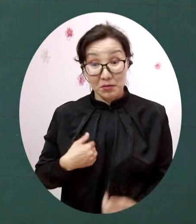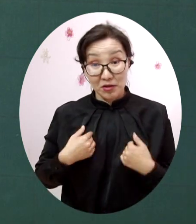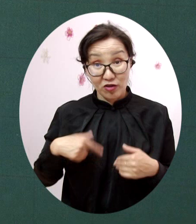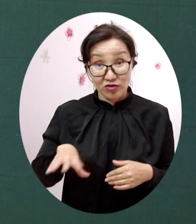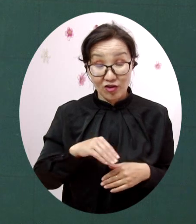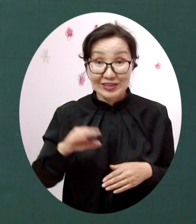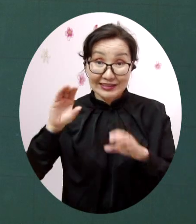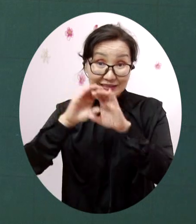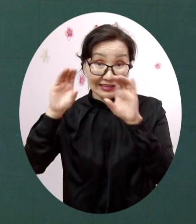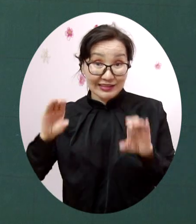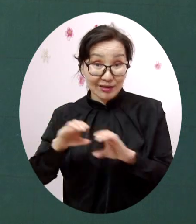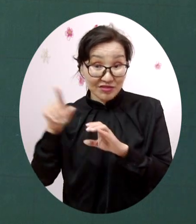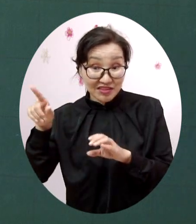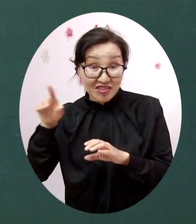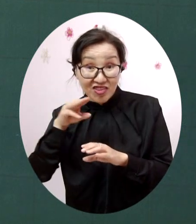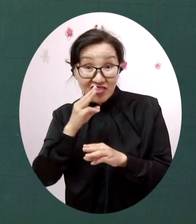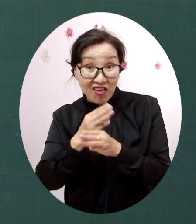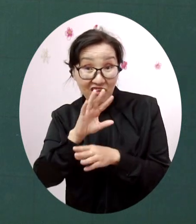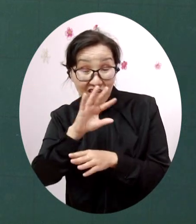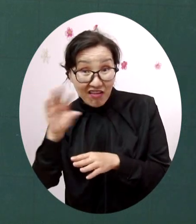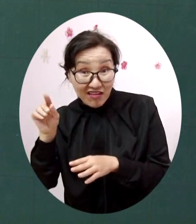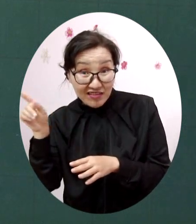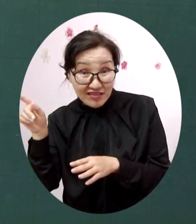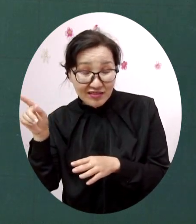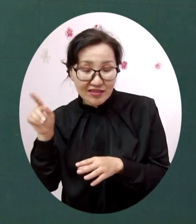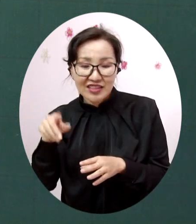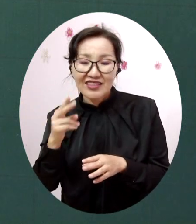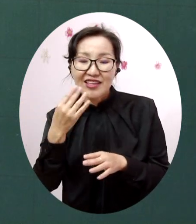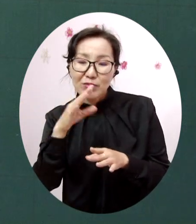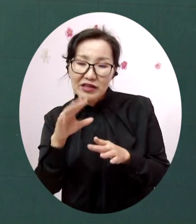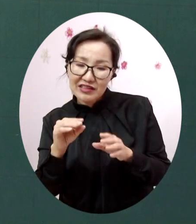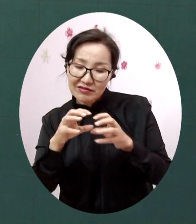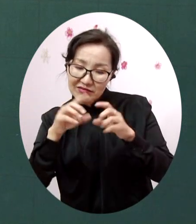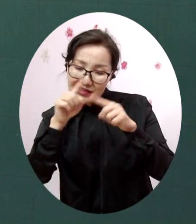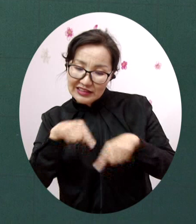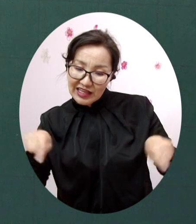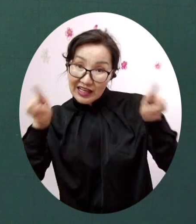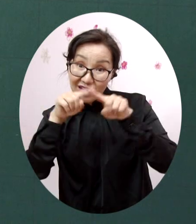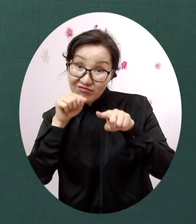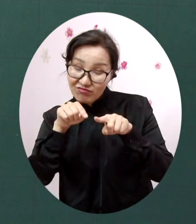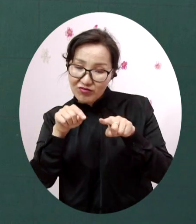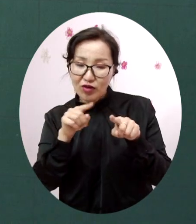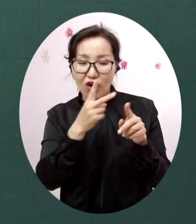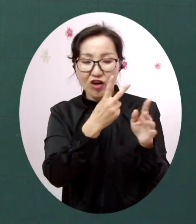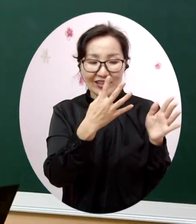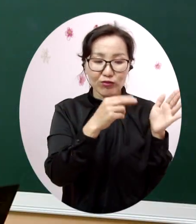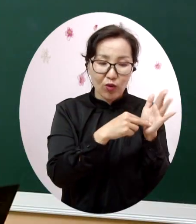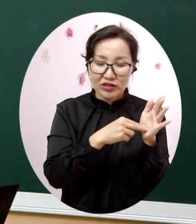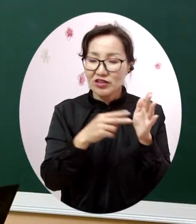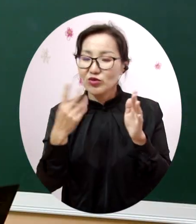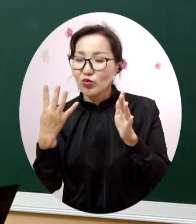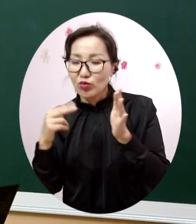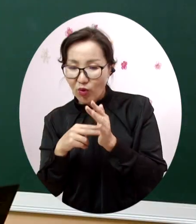Тэгвэл багш нь самбарт эдгээр тоонуудыг ээлрэний диаграммаар 4-т хуваагддаг тоо, 25-т хуваагддаг тоо,